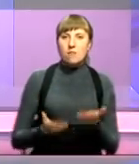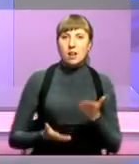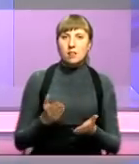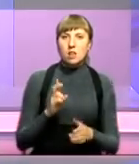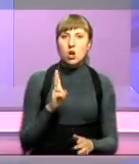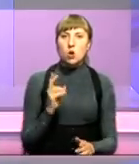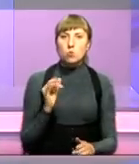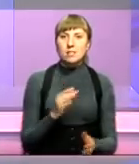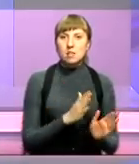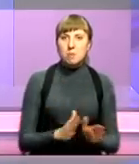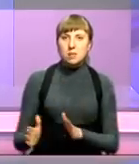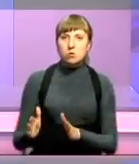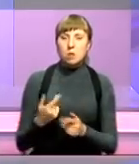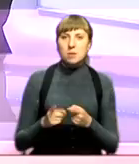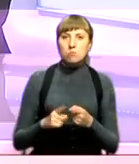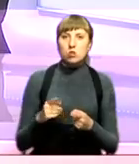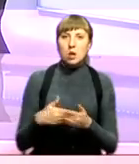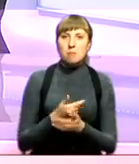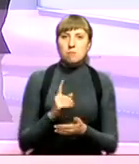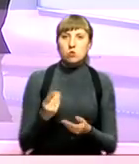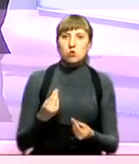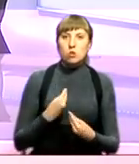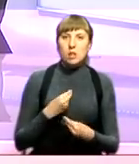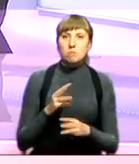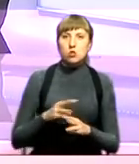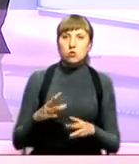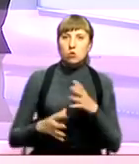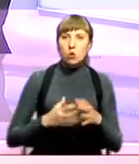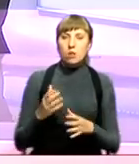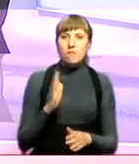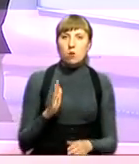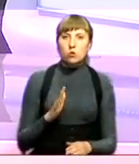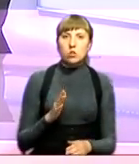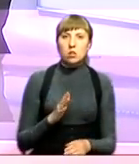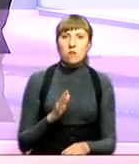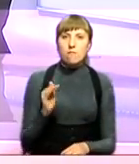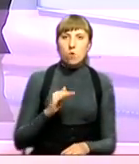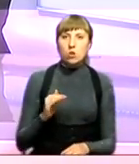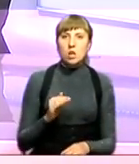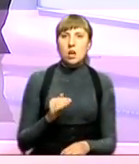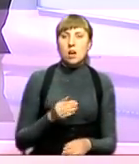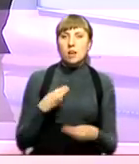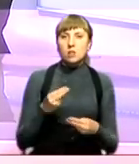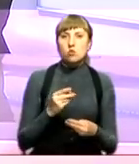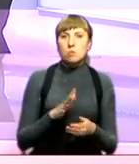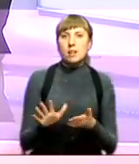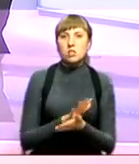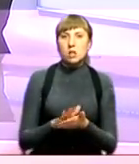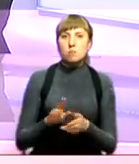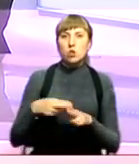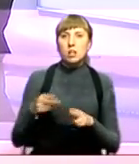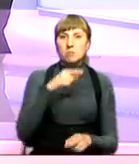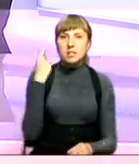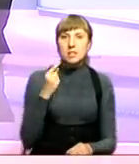курс стабилизируется, потому что опять все, что даст Международный валютный фонд, они потратят на то, чтобы рассчитаться по долгам с Россией. Вот, в принципе, и все.